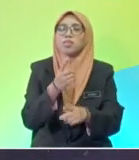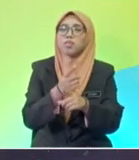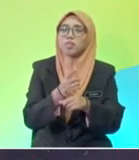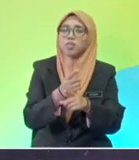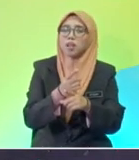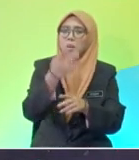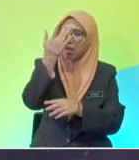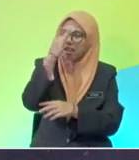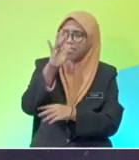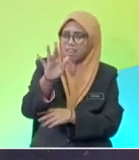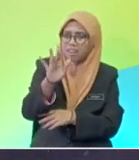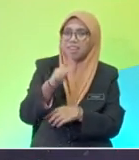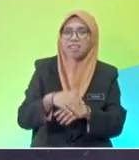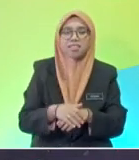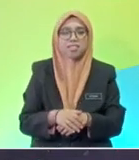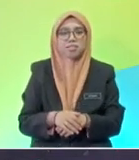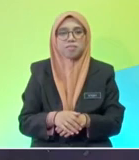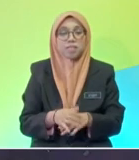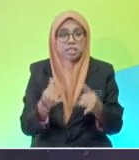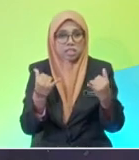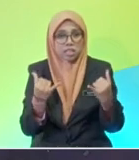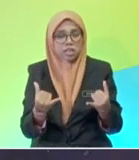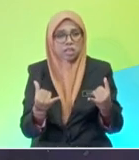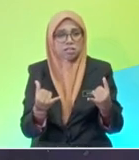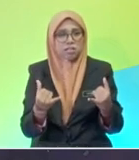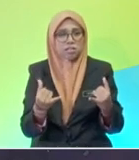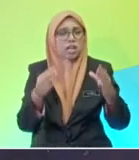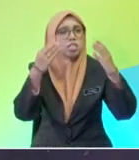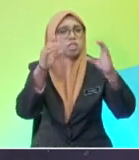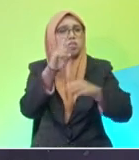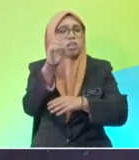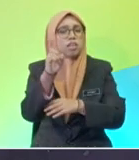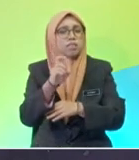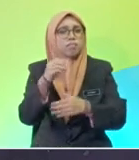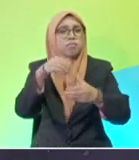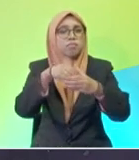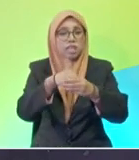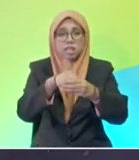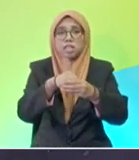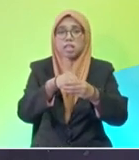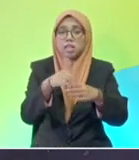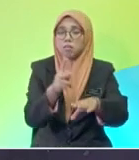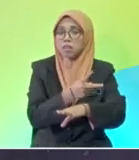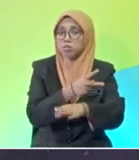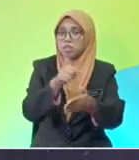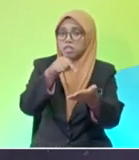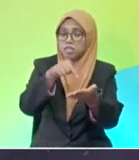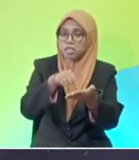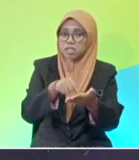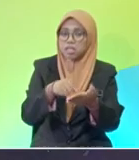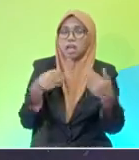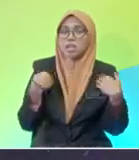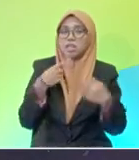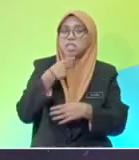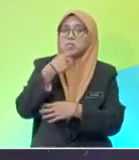yang tepat oke sekarang saya nak tanya dalam pantun ini itu ada beberapa